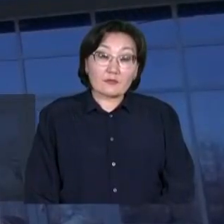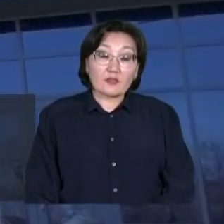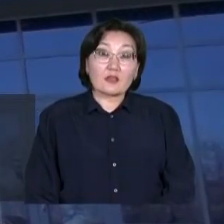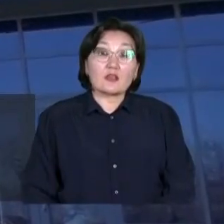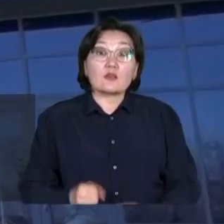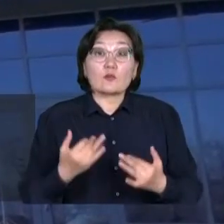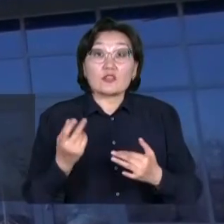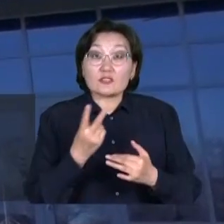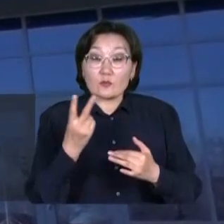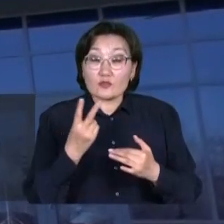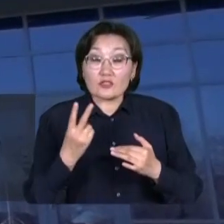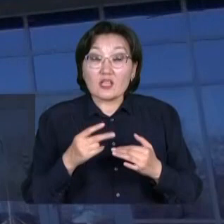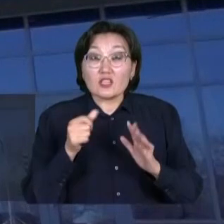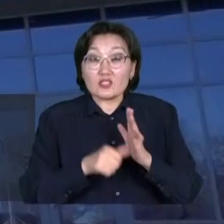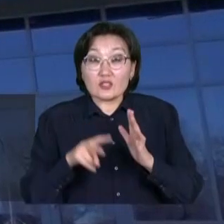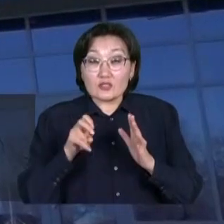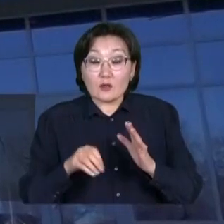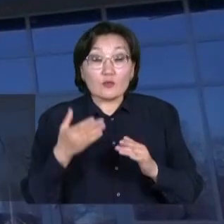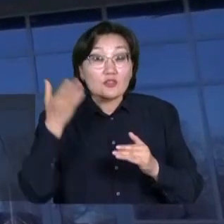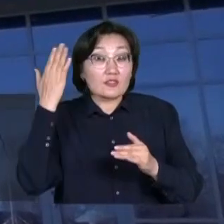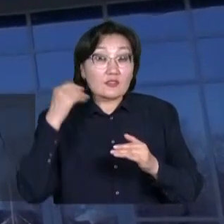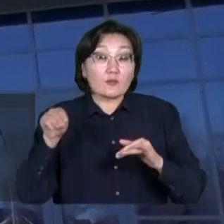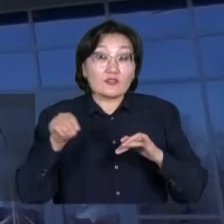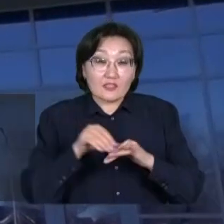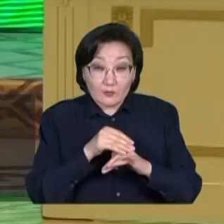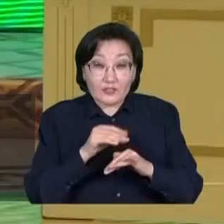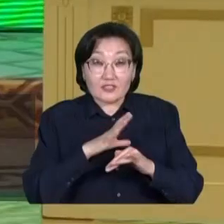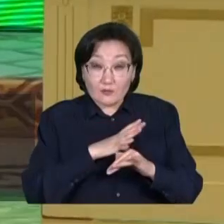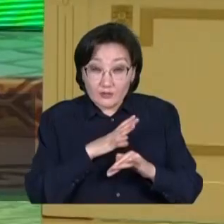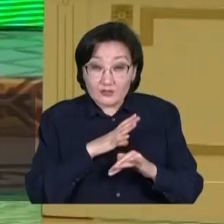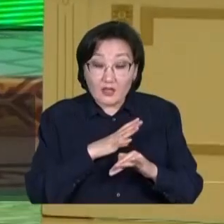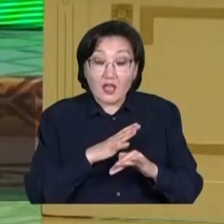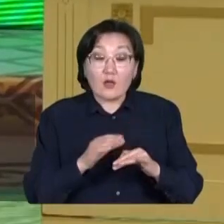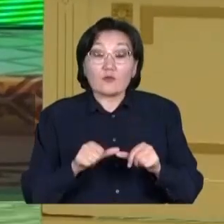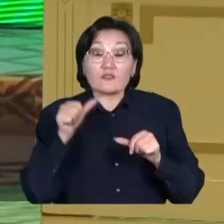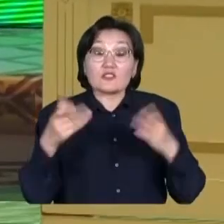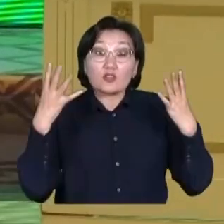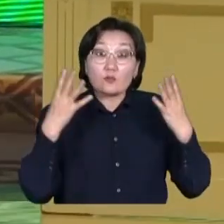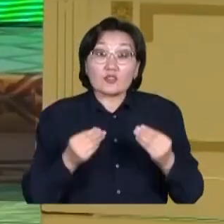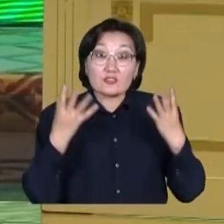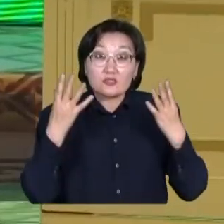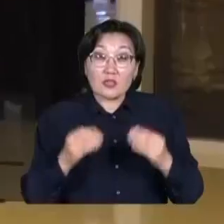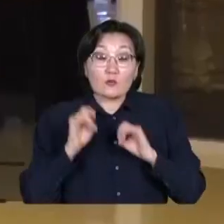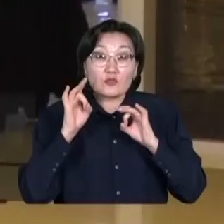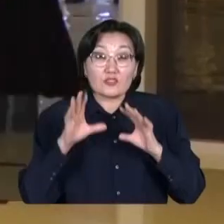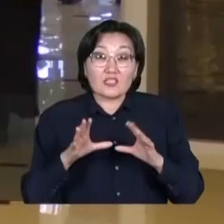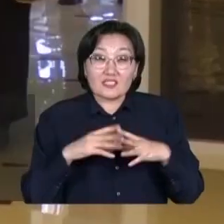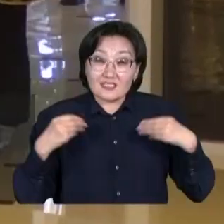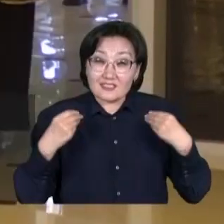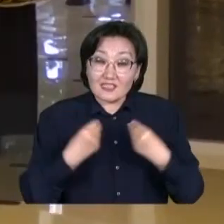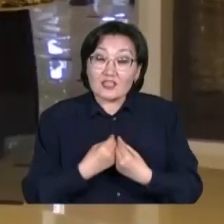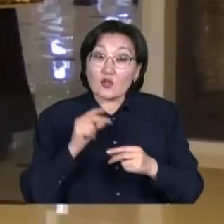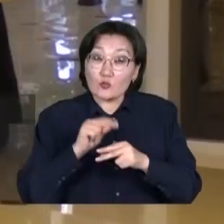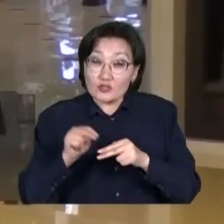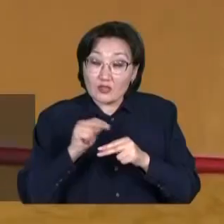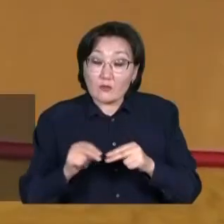Амангельдарын и Кирбис Куватова 60 лет назад обменялись обручальными кольцами в особенный день, в день прославления семейных ценностей.